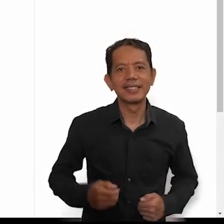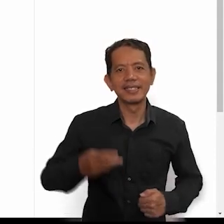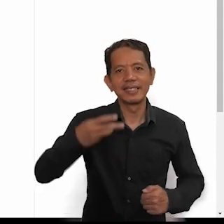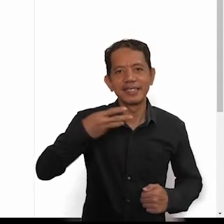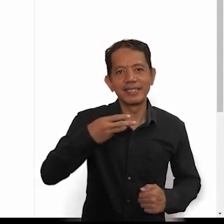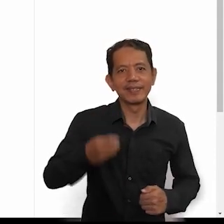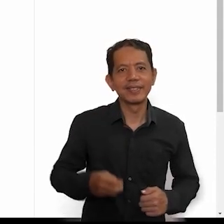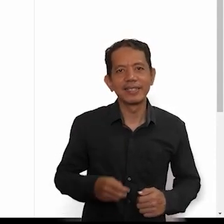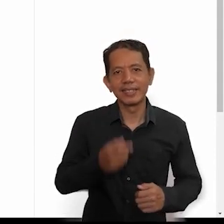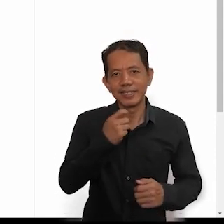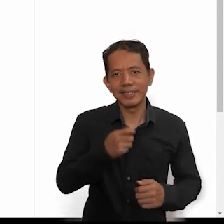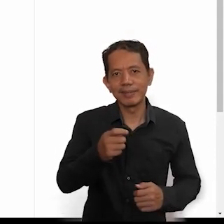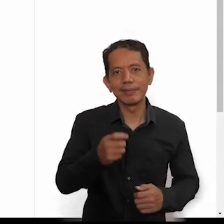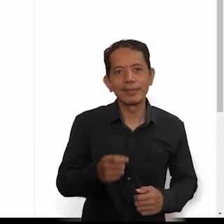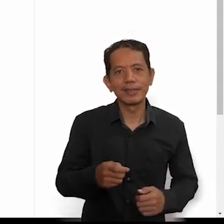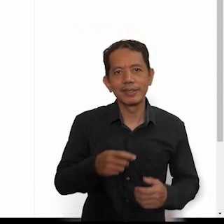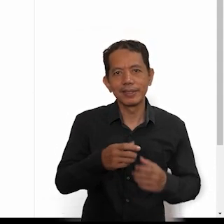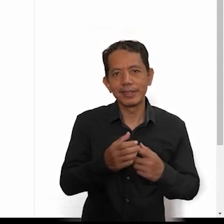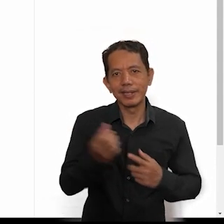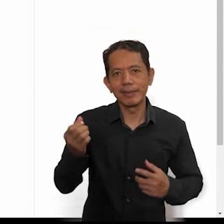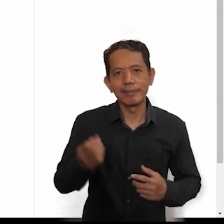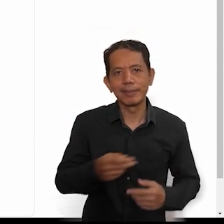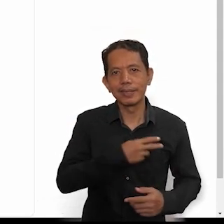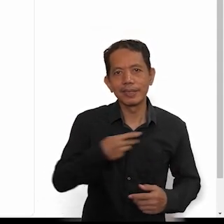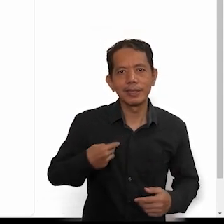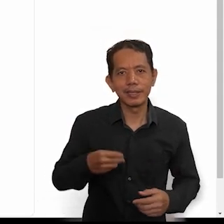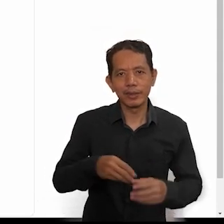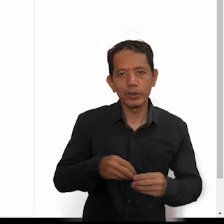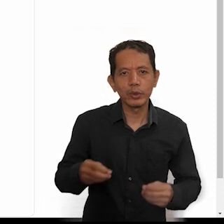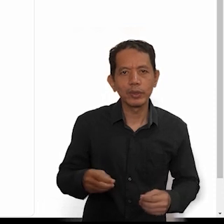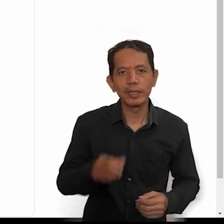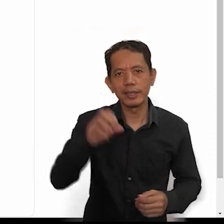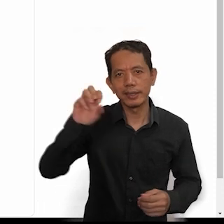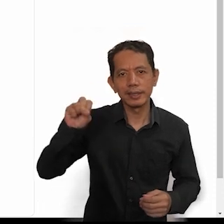Alamat email tersebut dapat kita kosongkan saja.